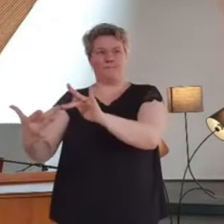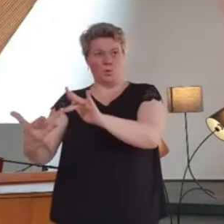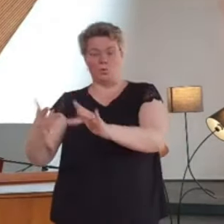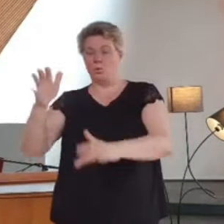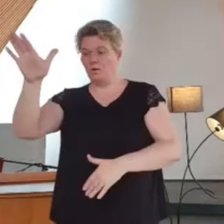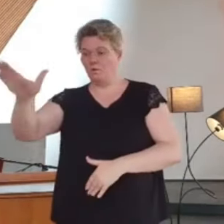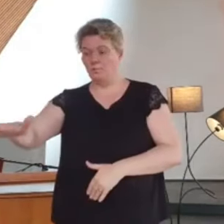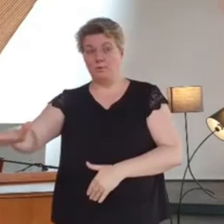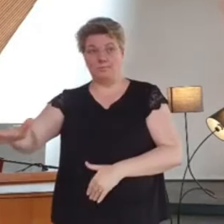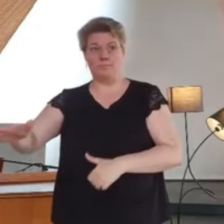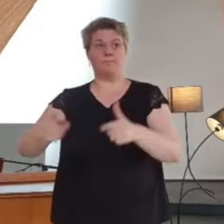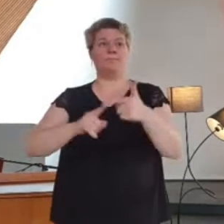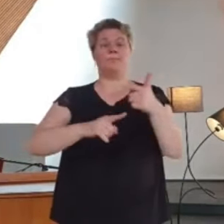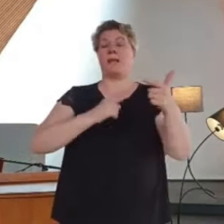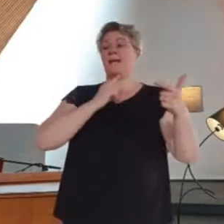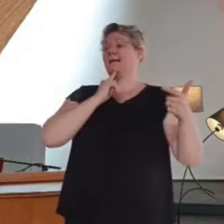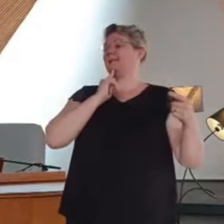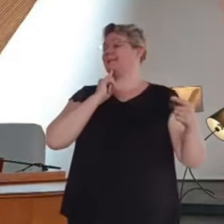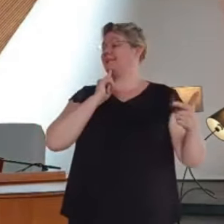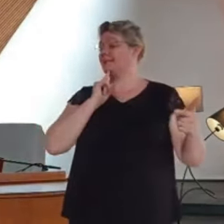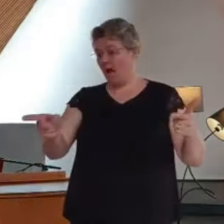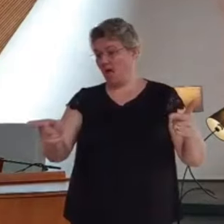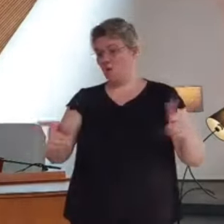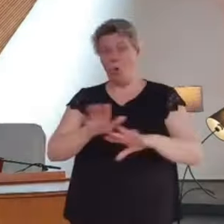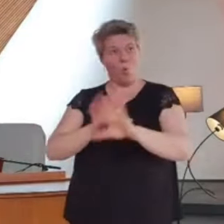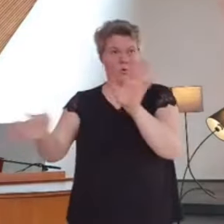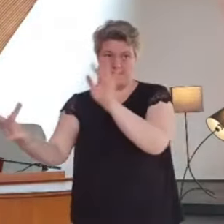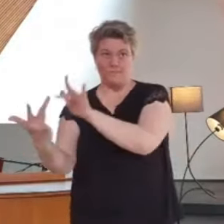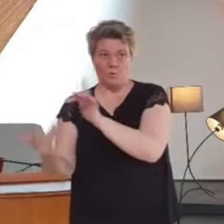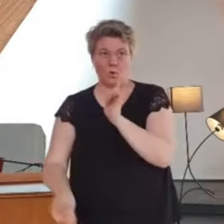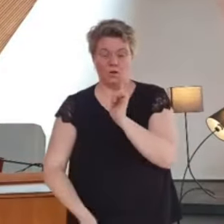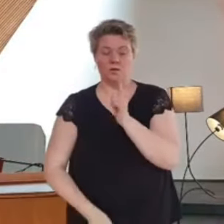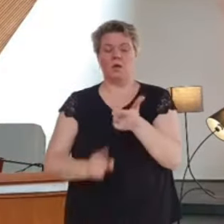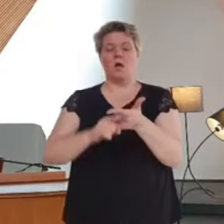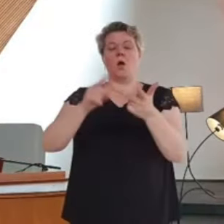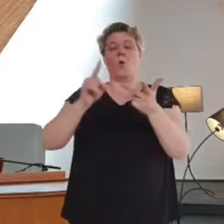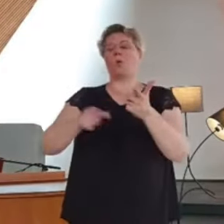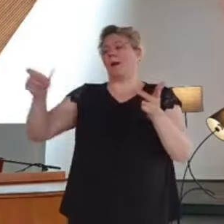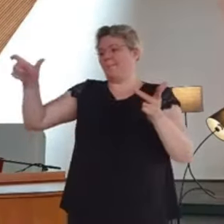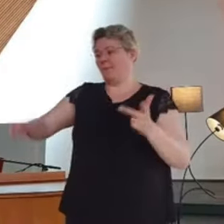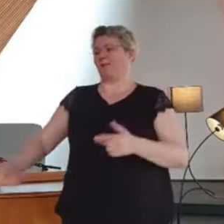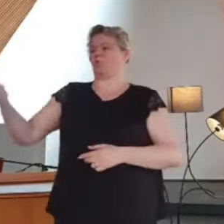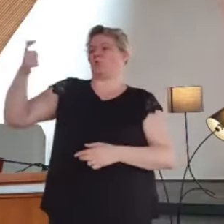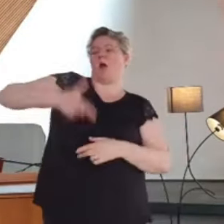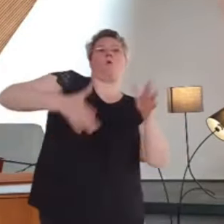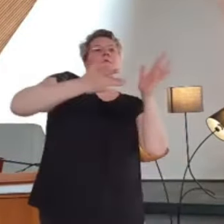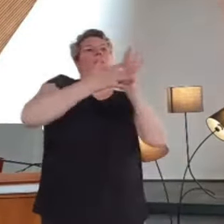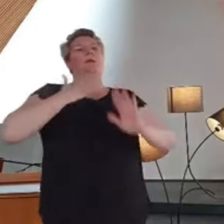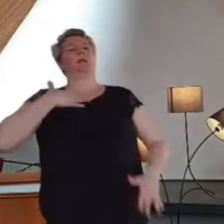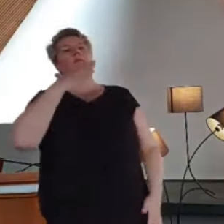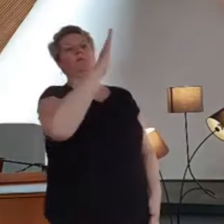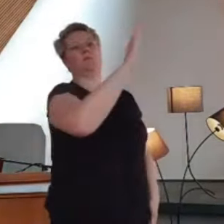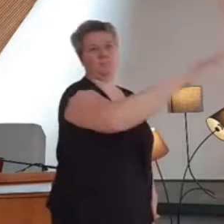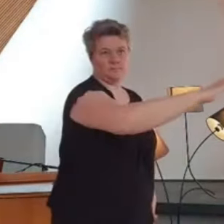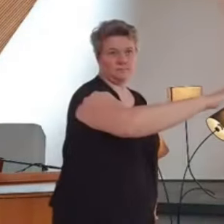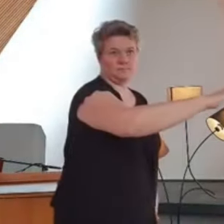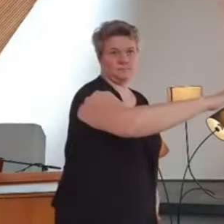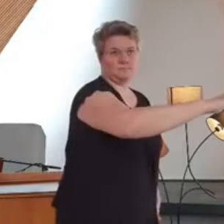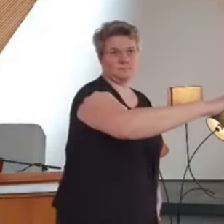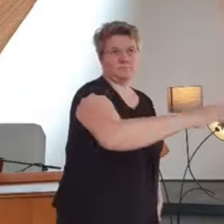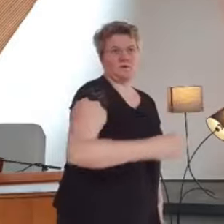Er sagt etwas zu der Person, ohne sie zu berühren. Oder die Person berührt Jesus, ohne dass er das so richtig,